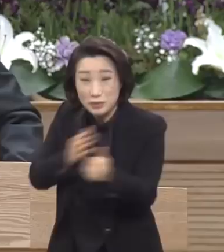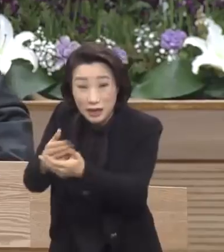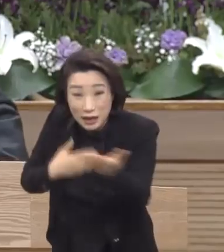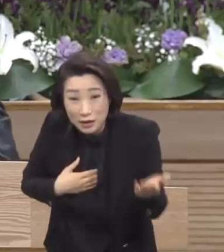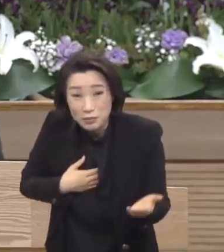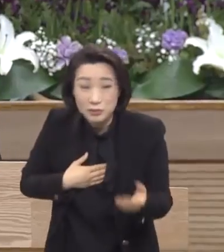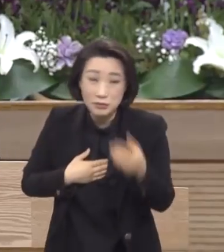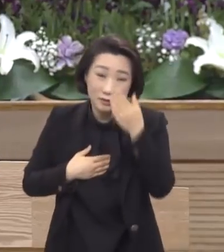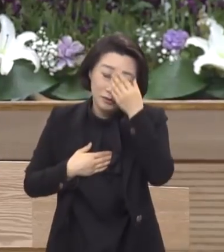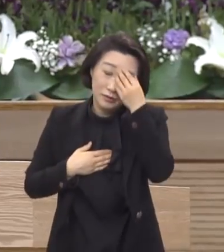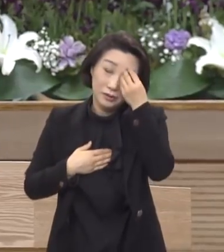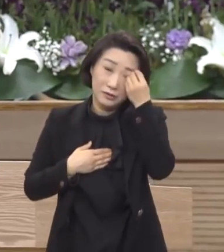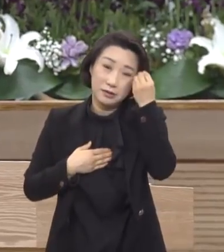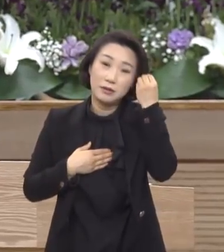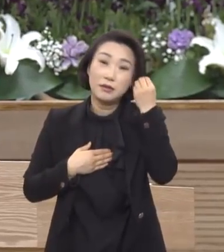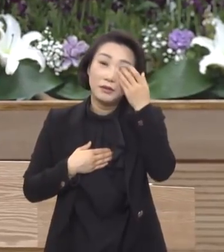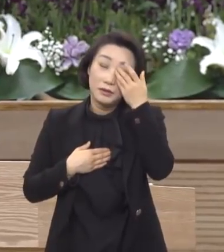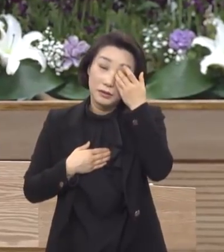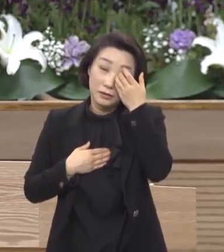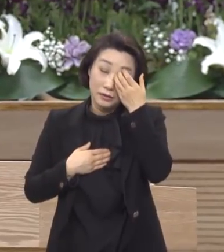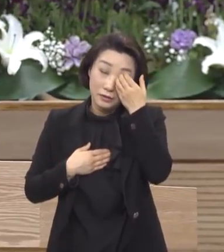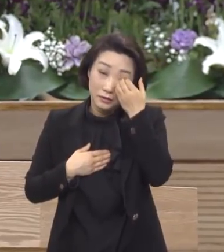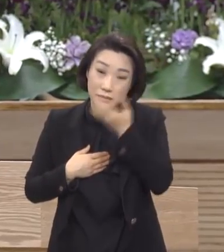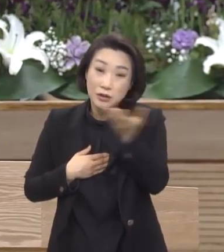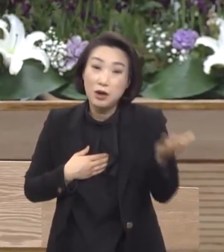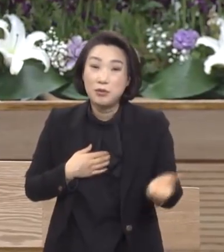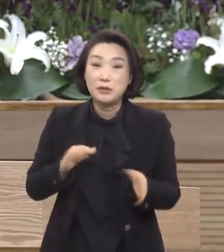자, 주님이 여러분을